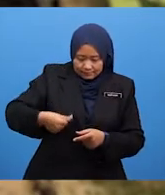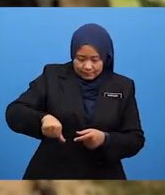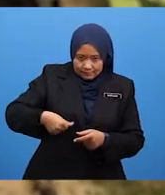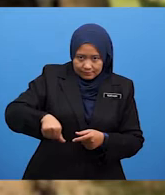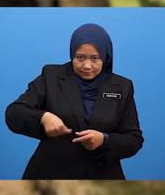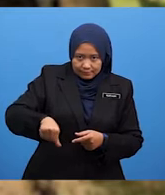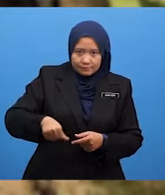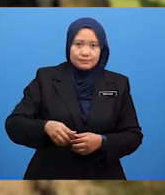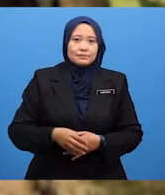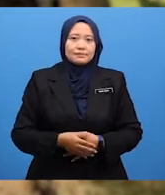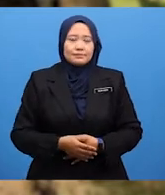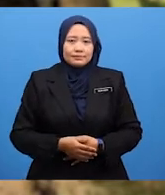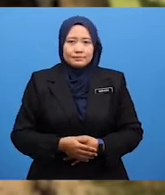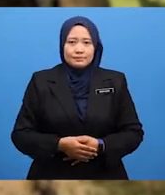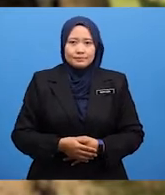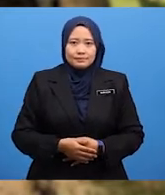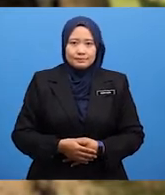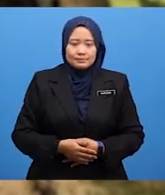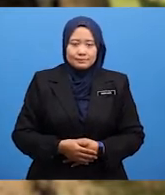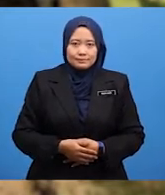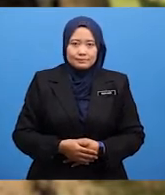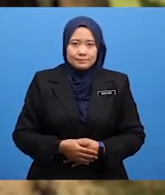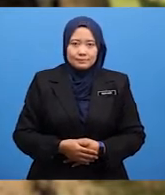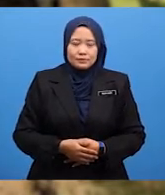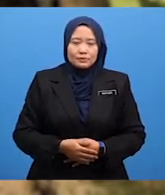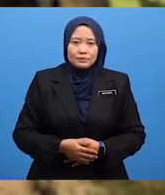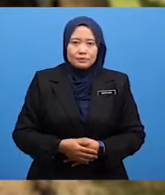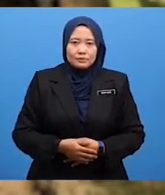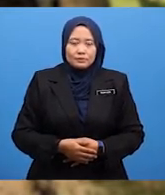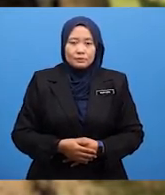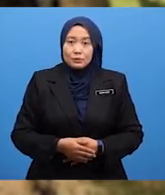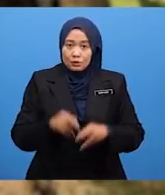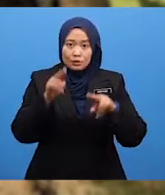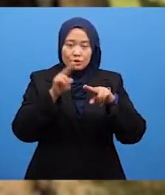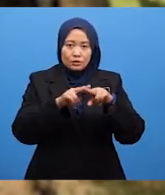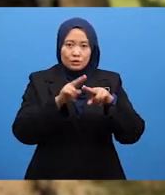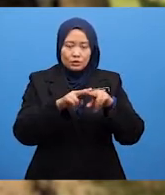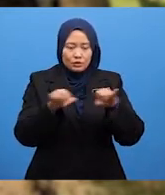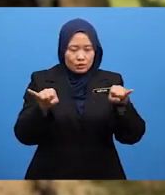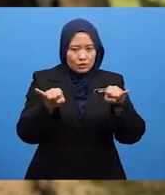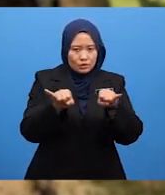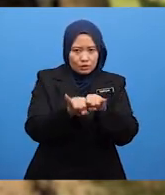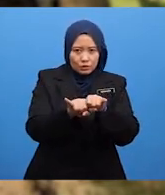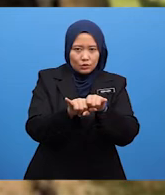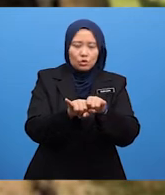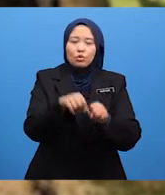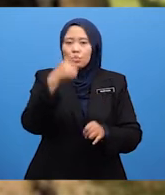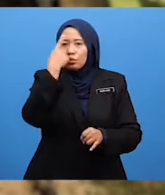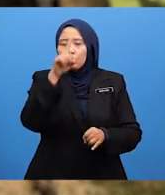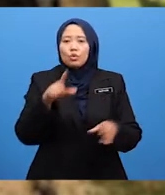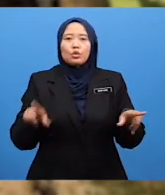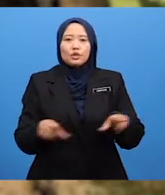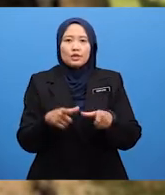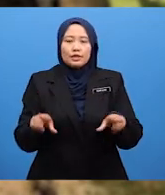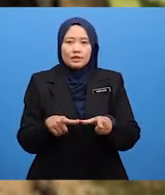memetik tali ketika bermain gambus nanti. Jadi itulah postur yang sesuai untuk kita lakukan jika kita